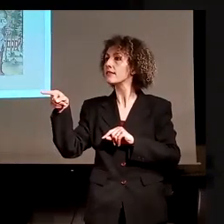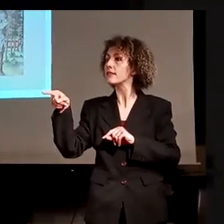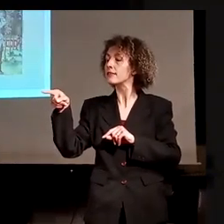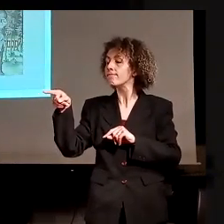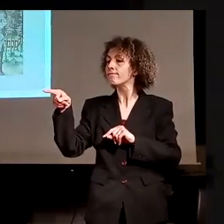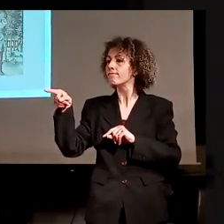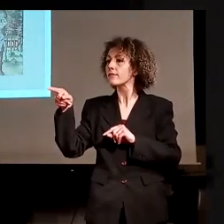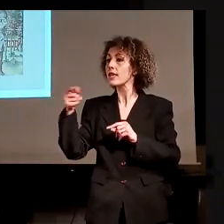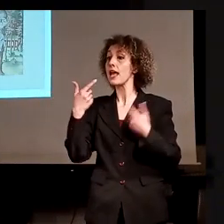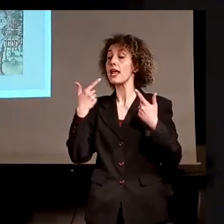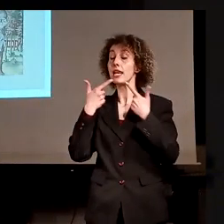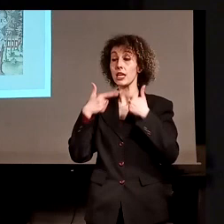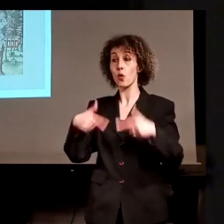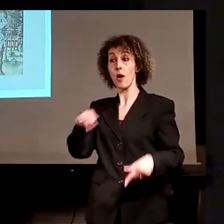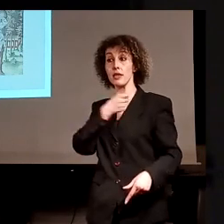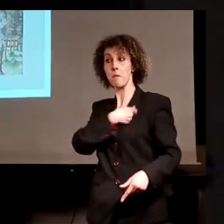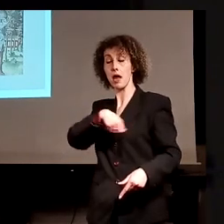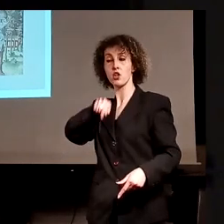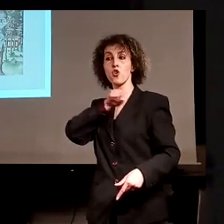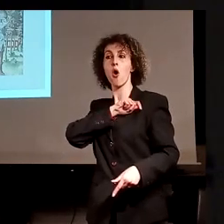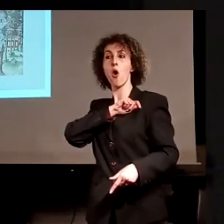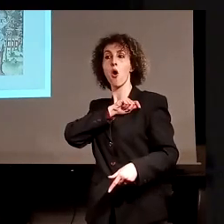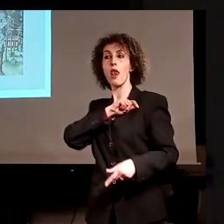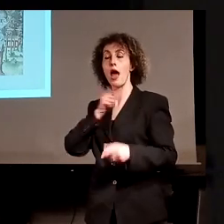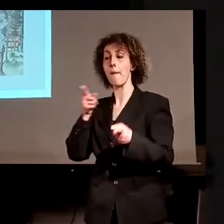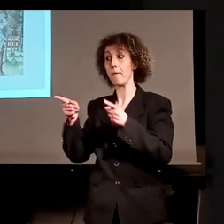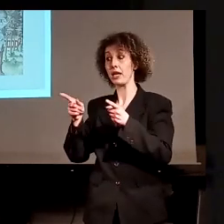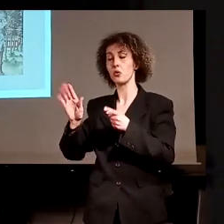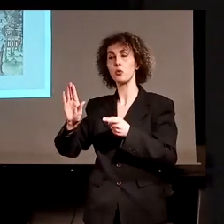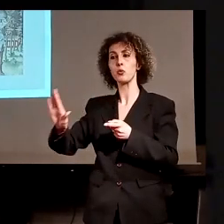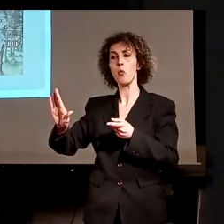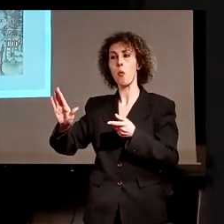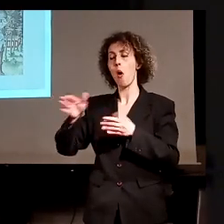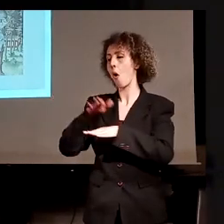disinvoltura lo spagnolo corrente della sua e